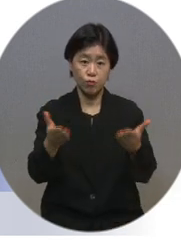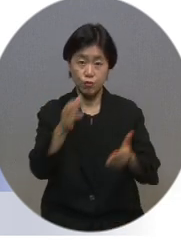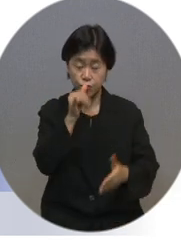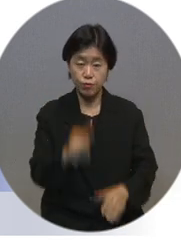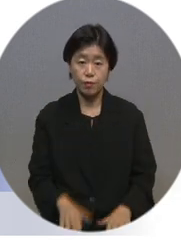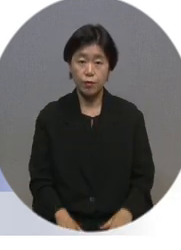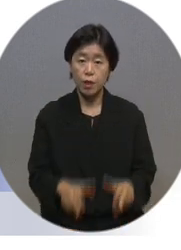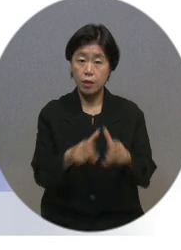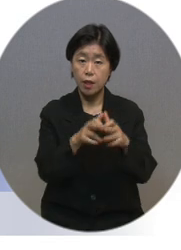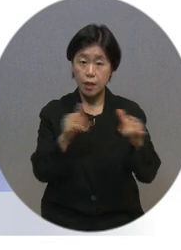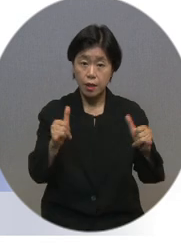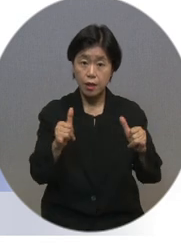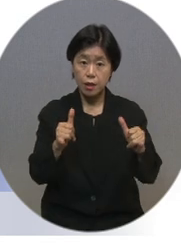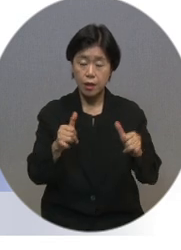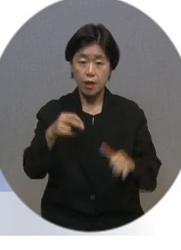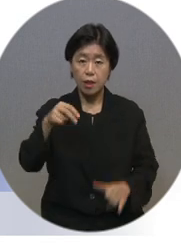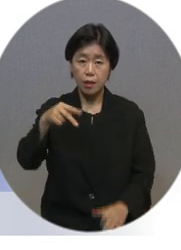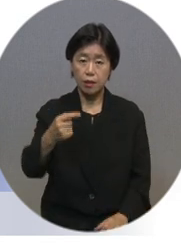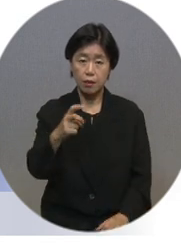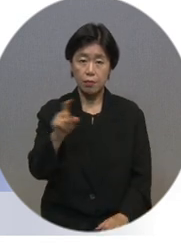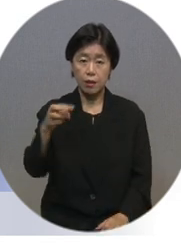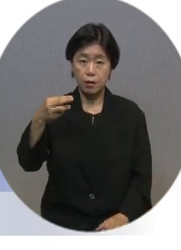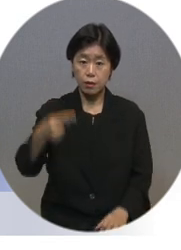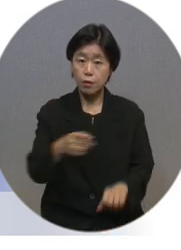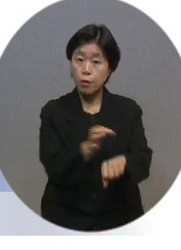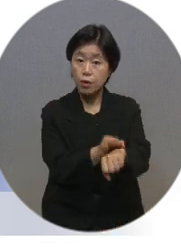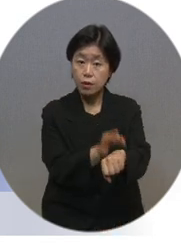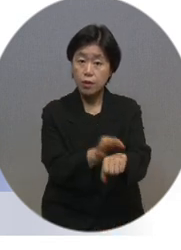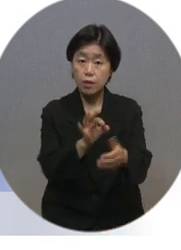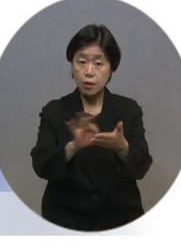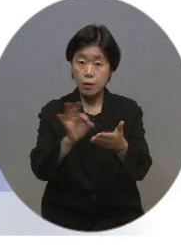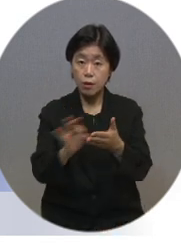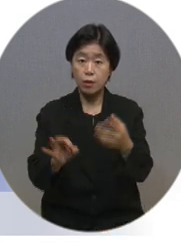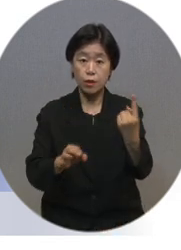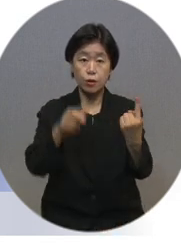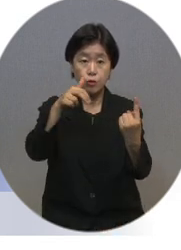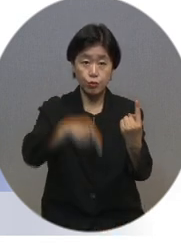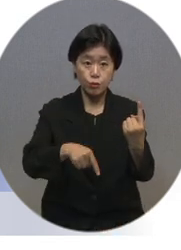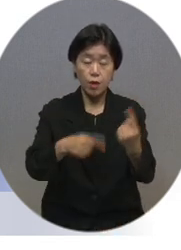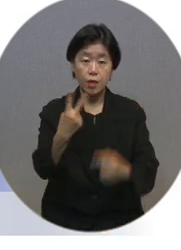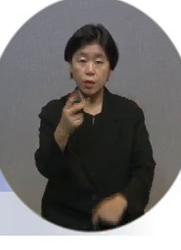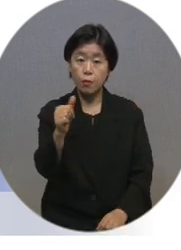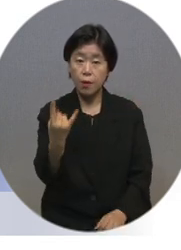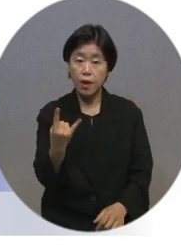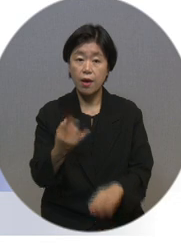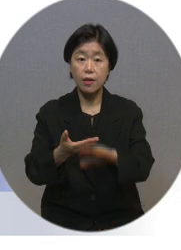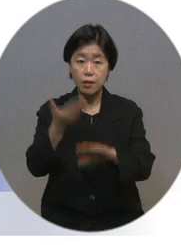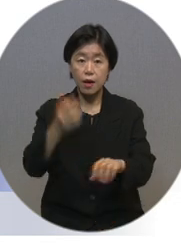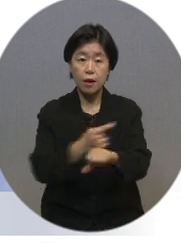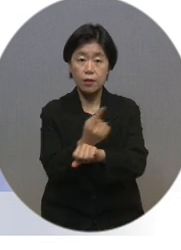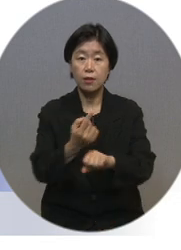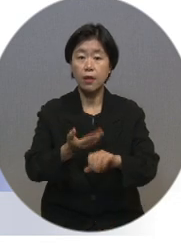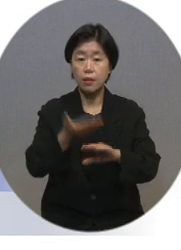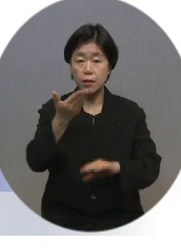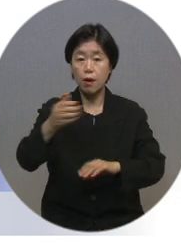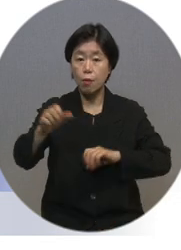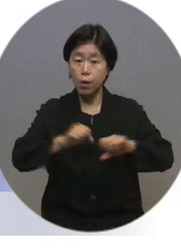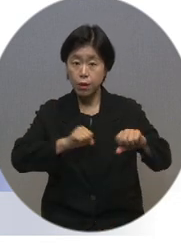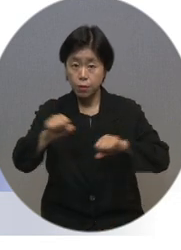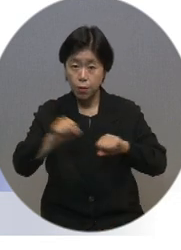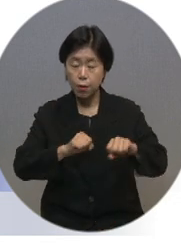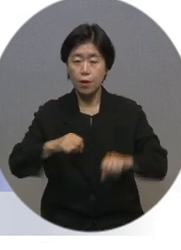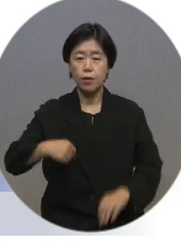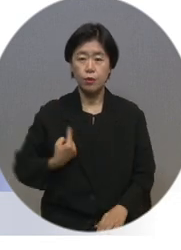장애인이 스마트워치를 착용해서 1주 최소 2회 이상 한시간 이상 활동하고 움직이면서